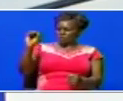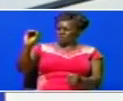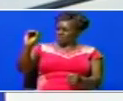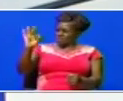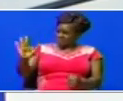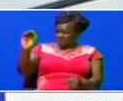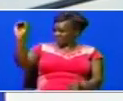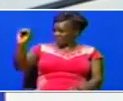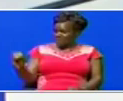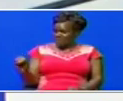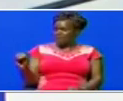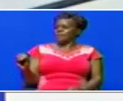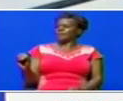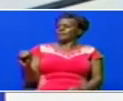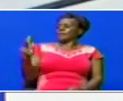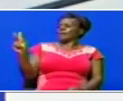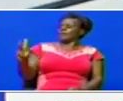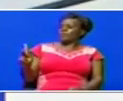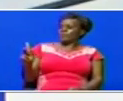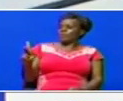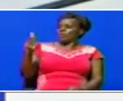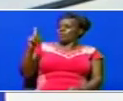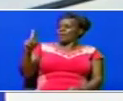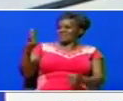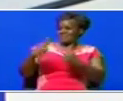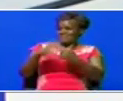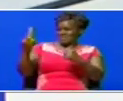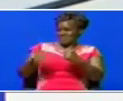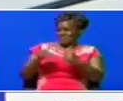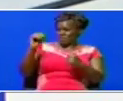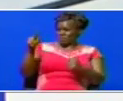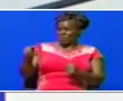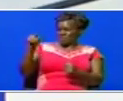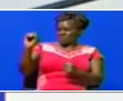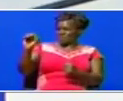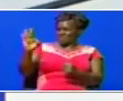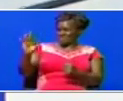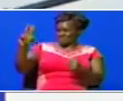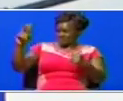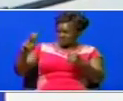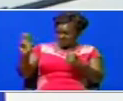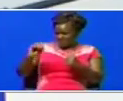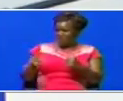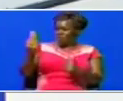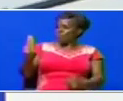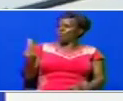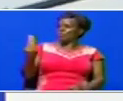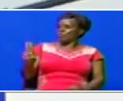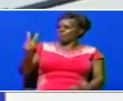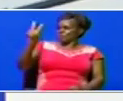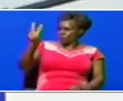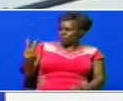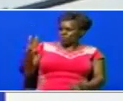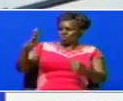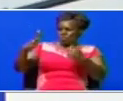0.03%. Japheth Kaluyu, 197, 0.07%. Uhuru Kenyatta,